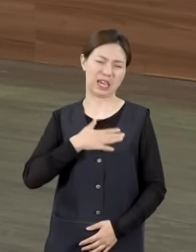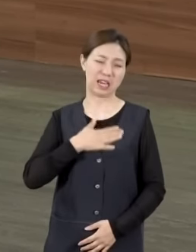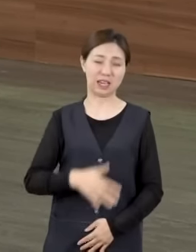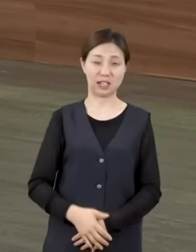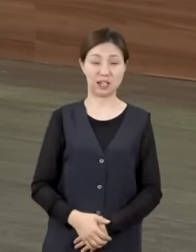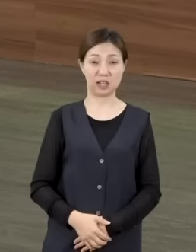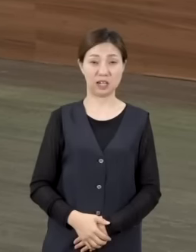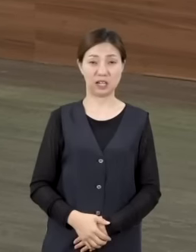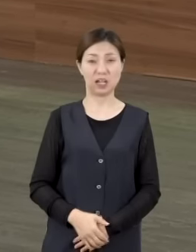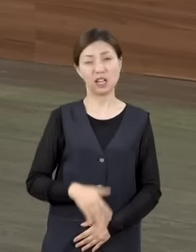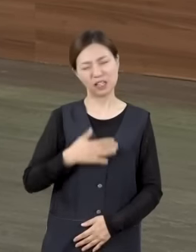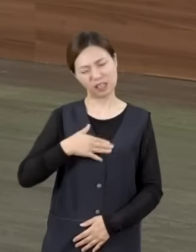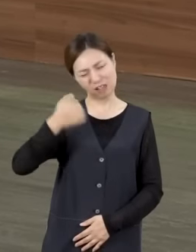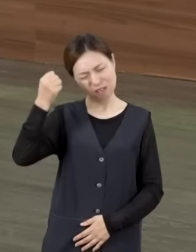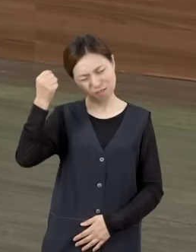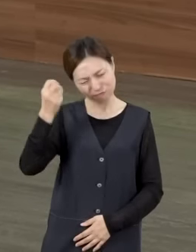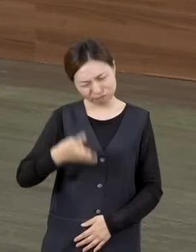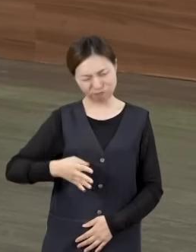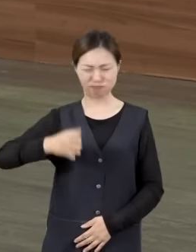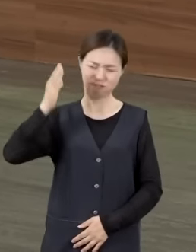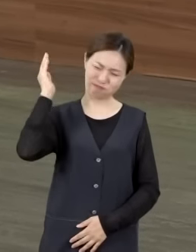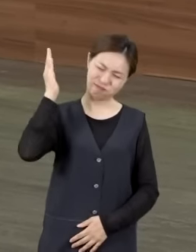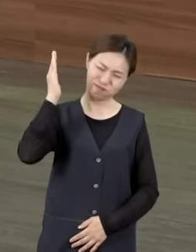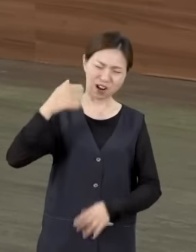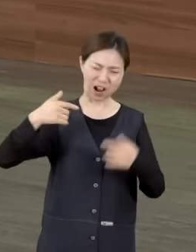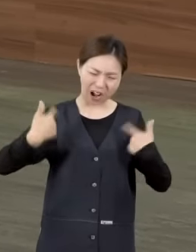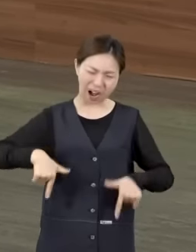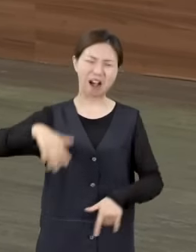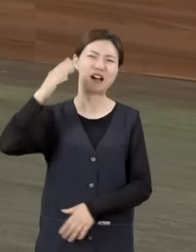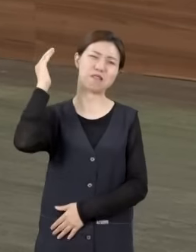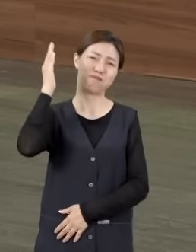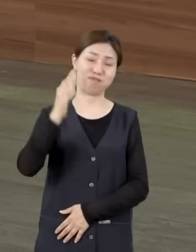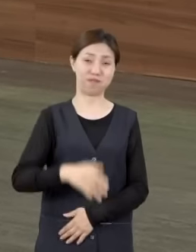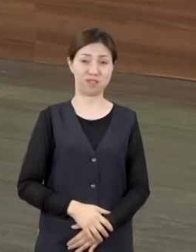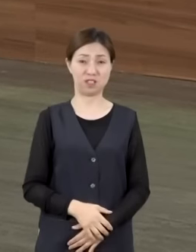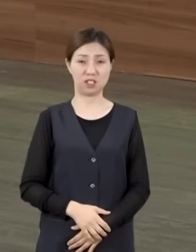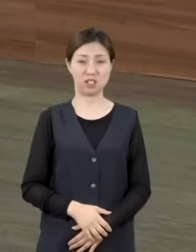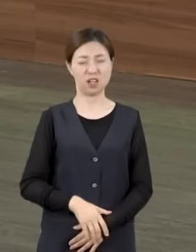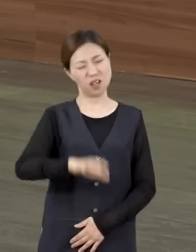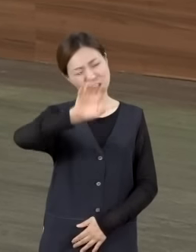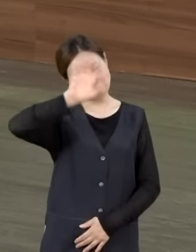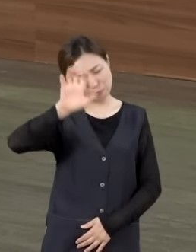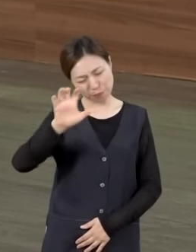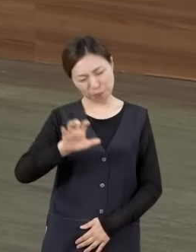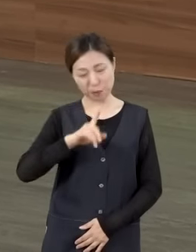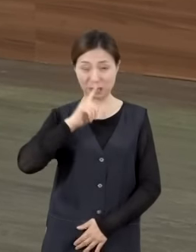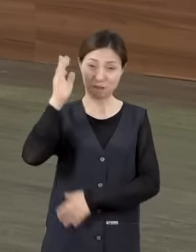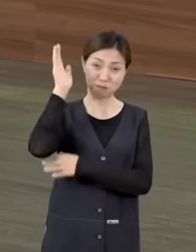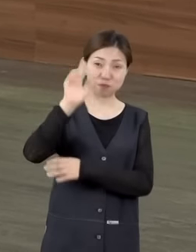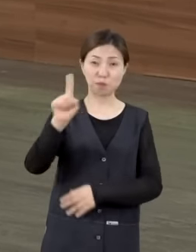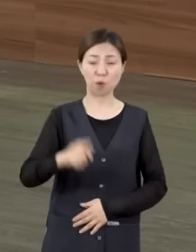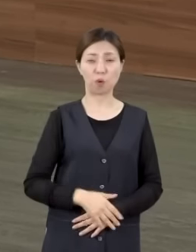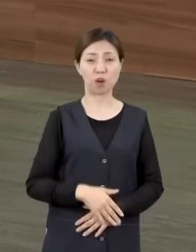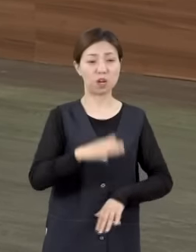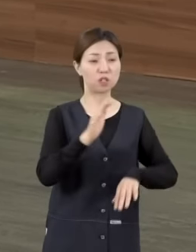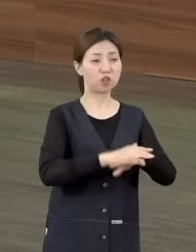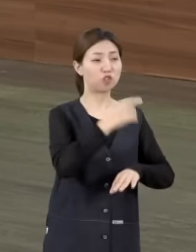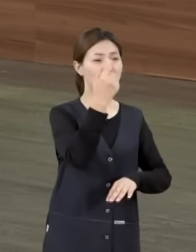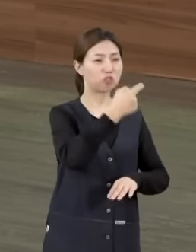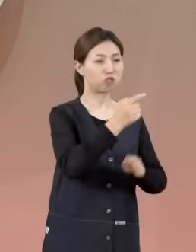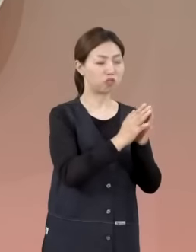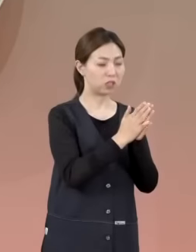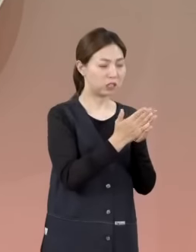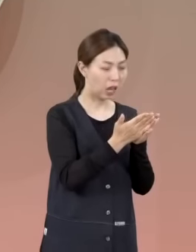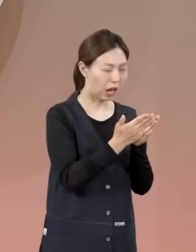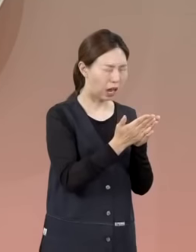있겠죠 근데 제가 수도없이 말씀드렸잖아요 여러분 제 입이 아프도록 귀가 따갑도록 말씀을 드렸잖아요